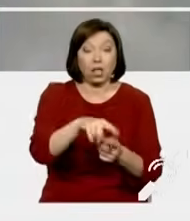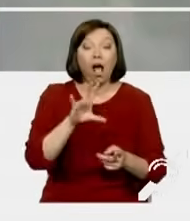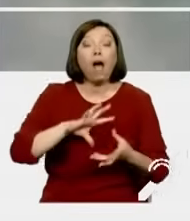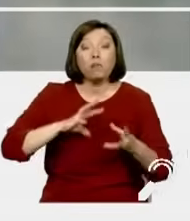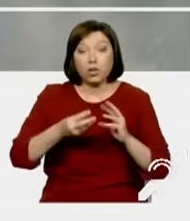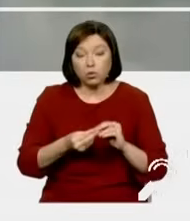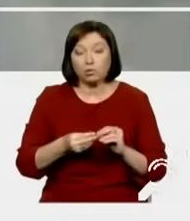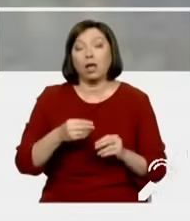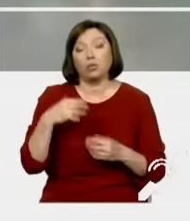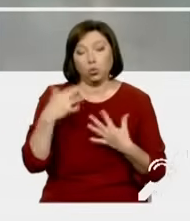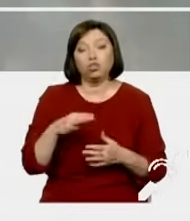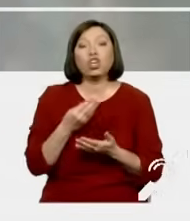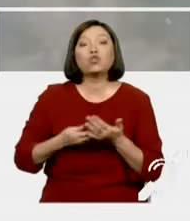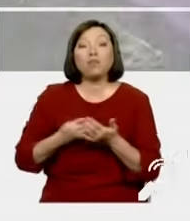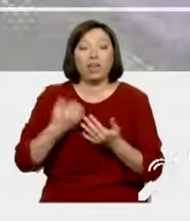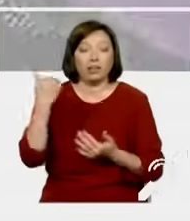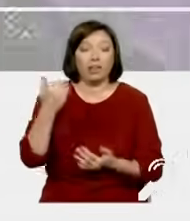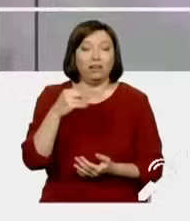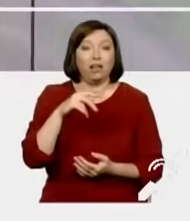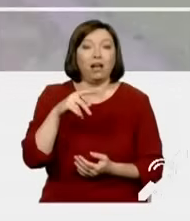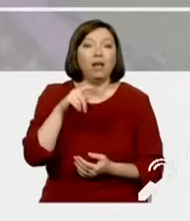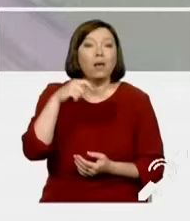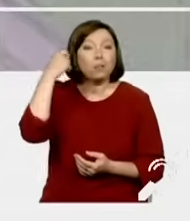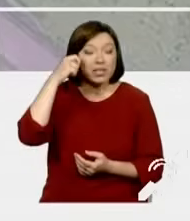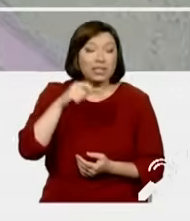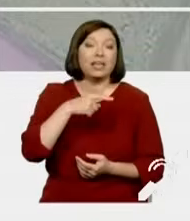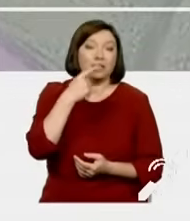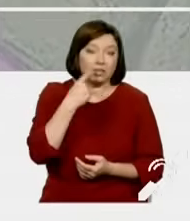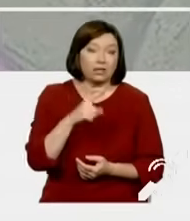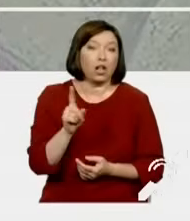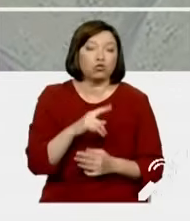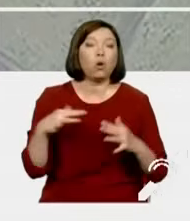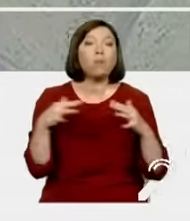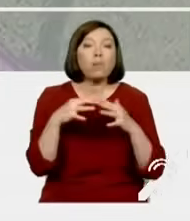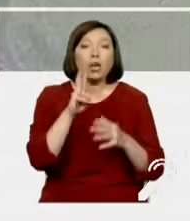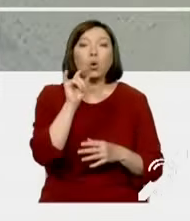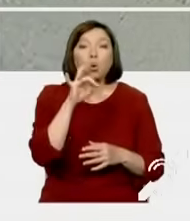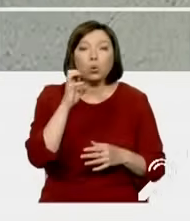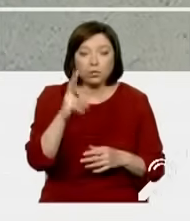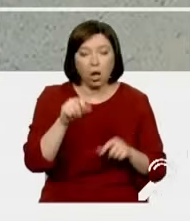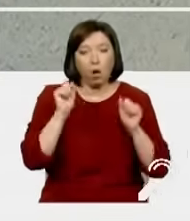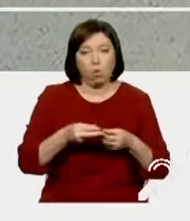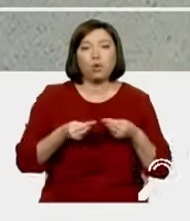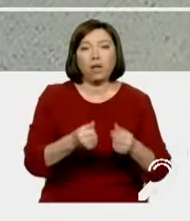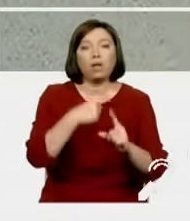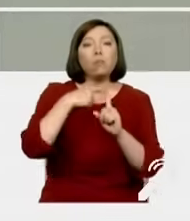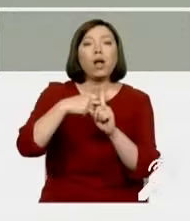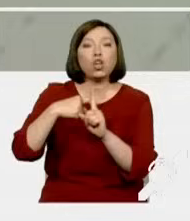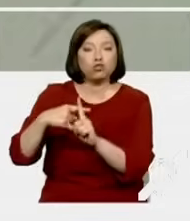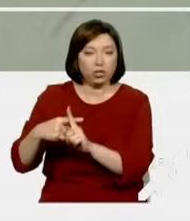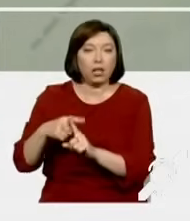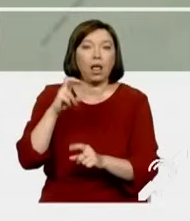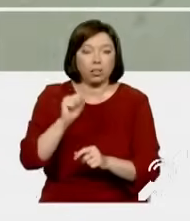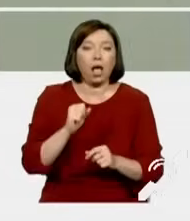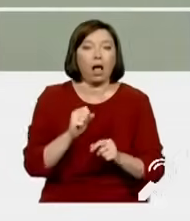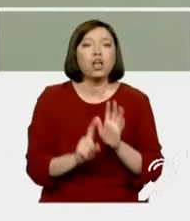urmă, consilierul prezidențial al Ucrainei, Mihail Podoleac, a declarat la un post de televiziune că luptele din Kursk ar putea influența pozitiv posibilele negocieri